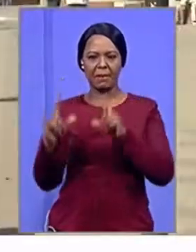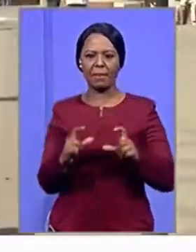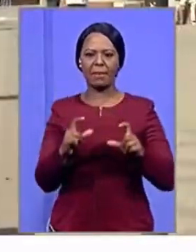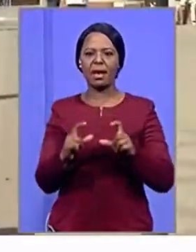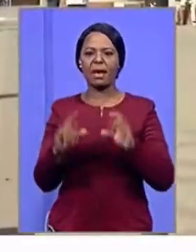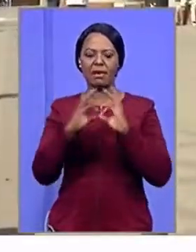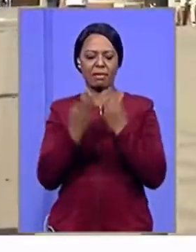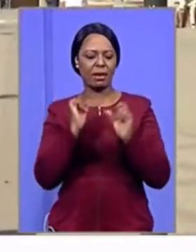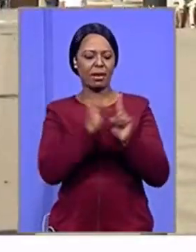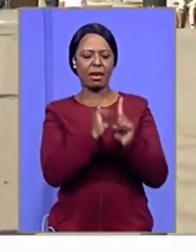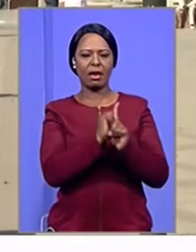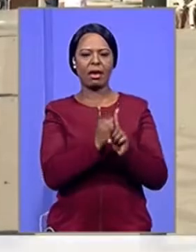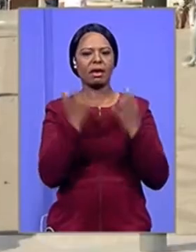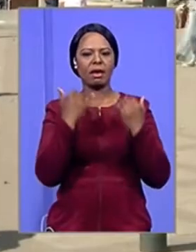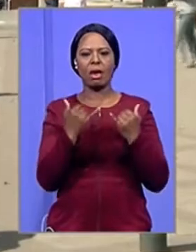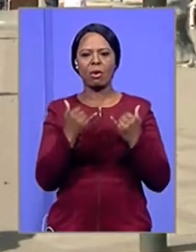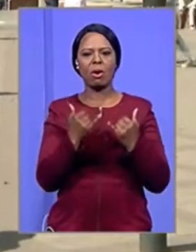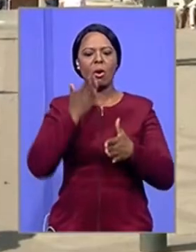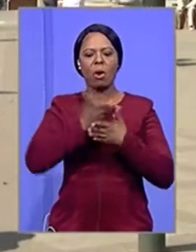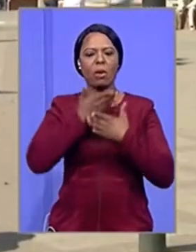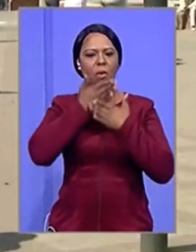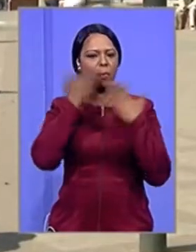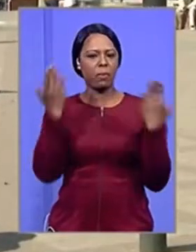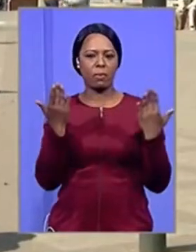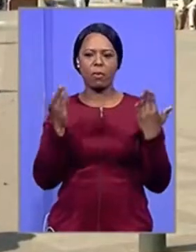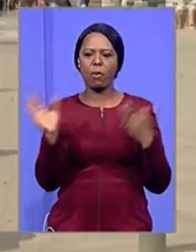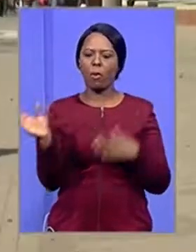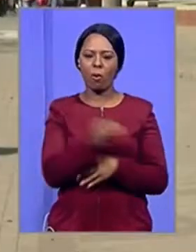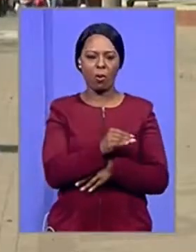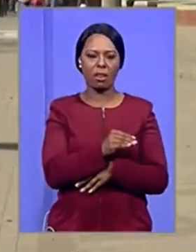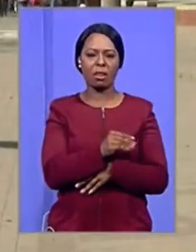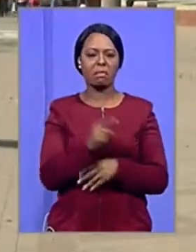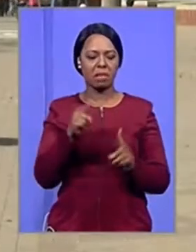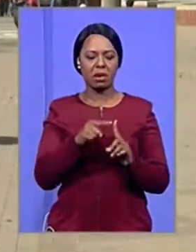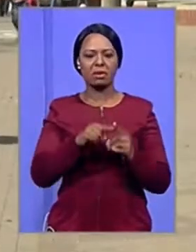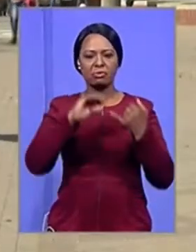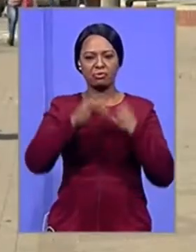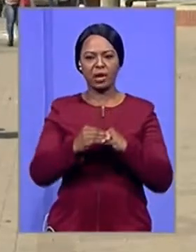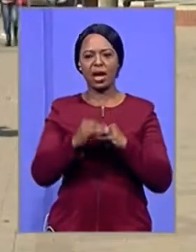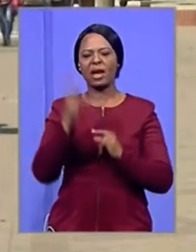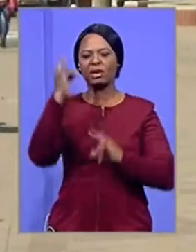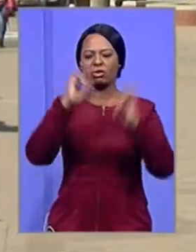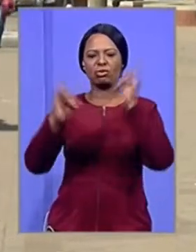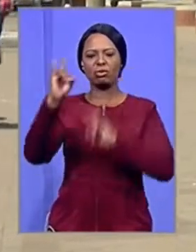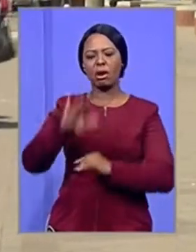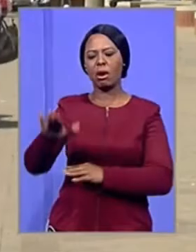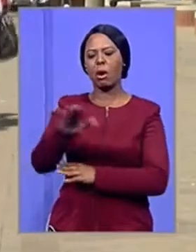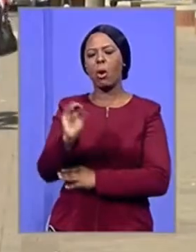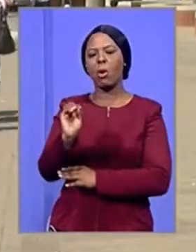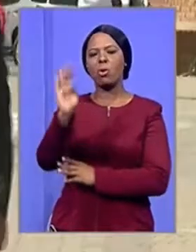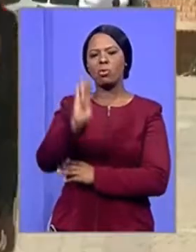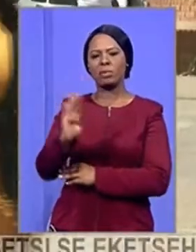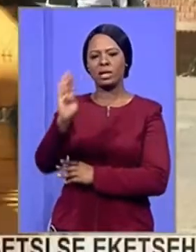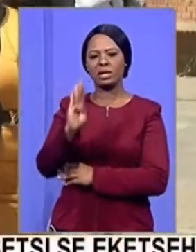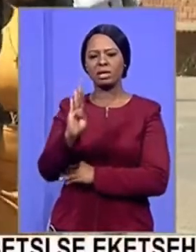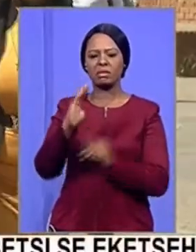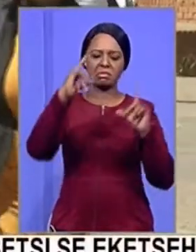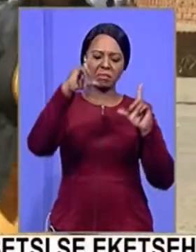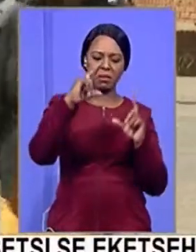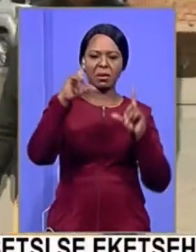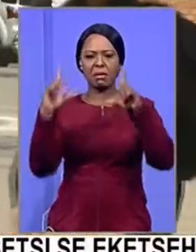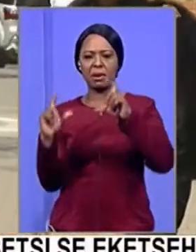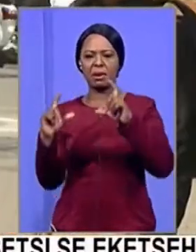ya sebetsang semmuso. Ha jwale o re o sebetsa bohareng ba toropo Bloemfontein. O re o qobelleha ho